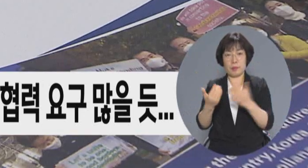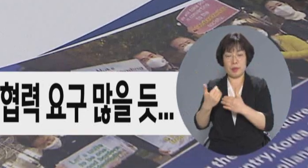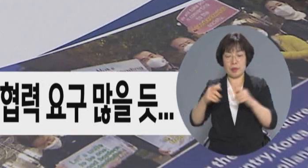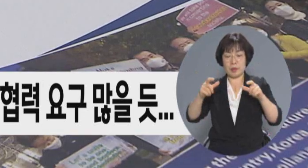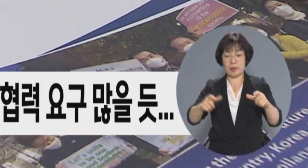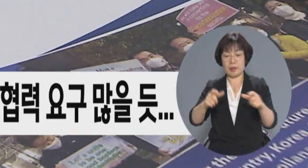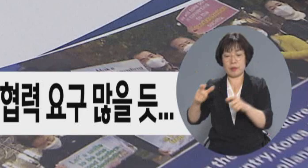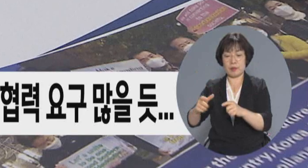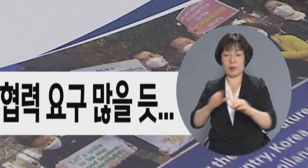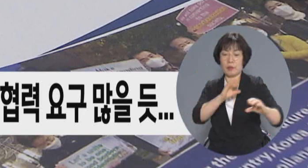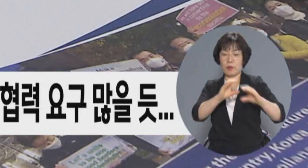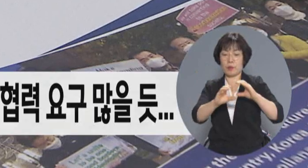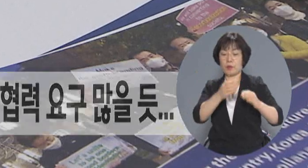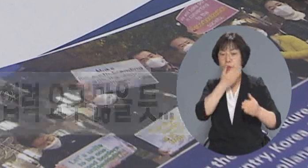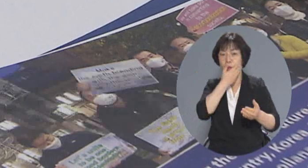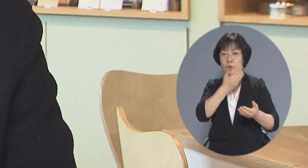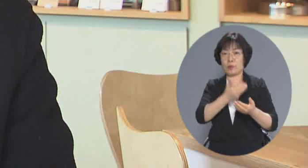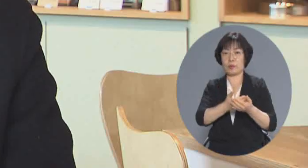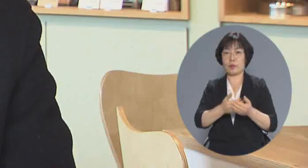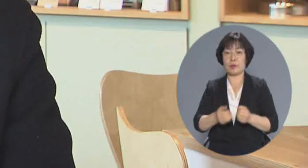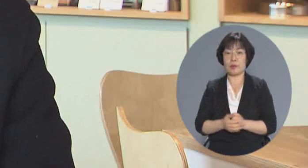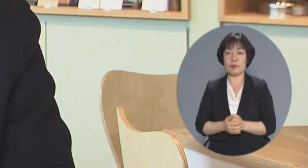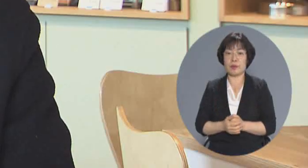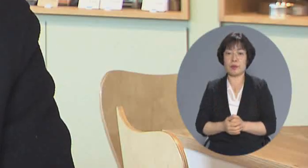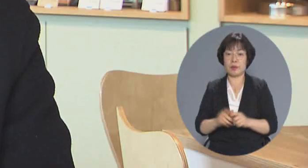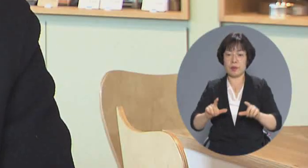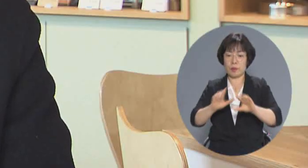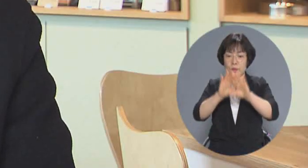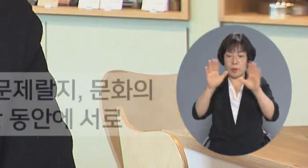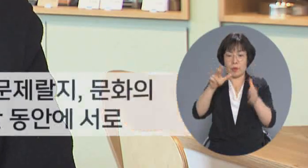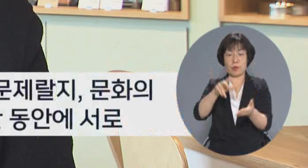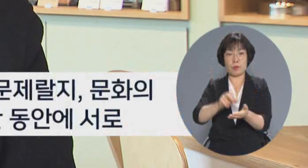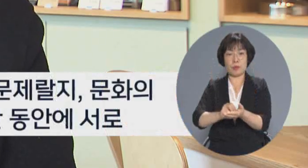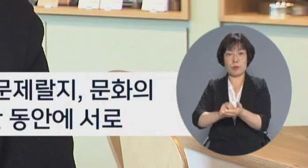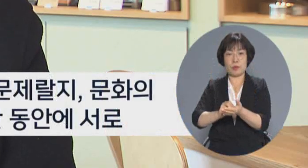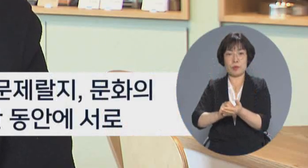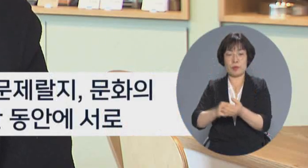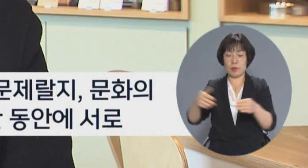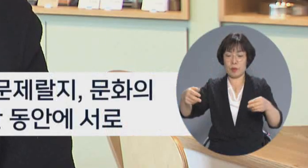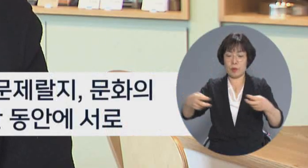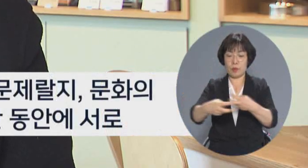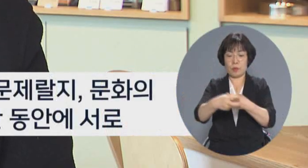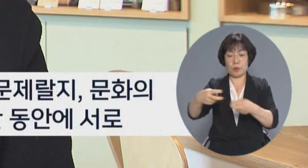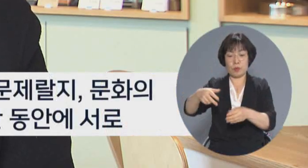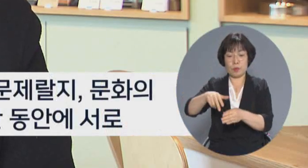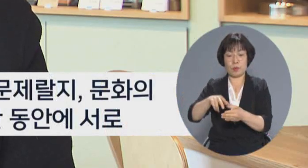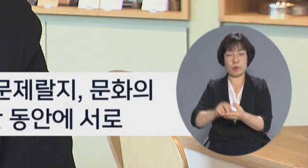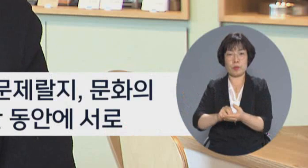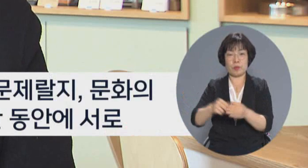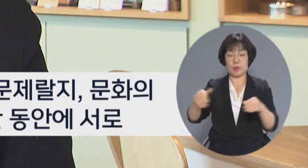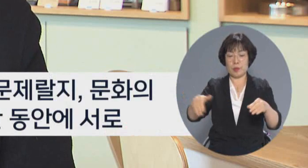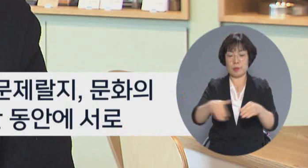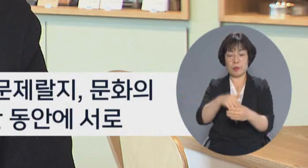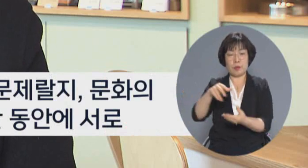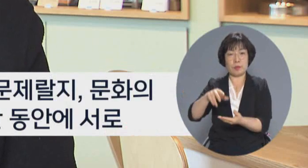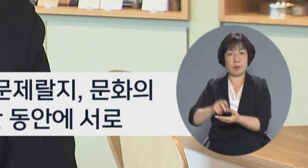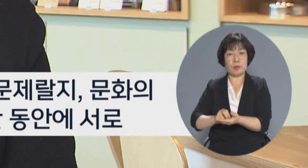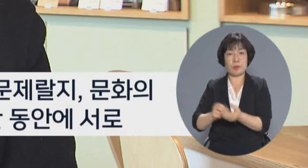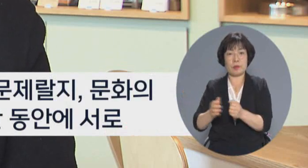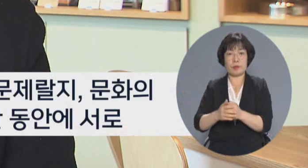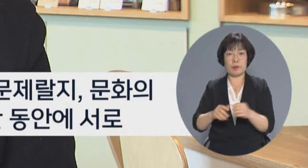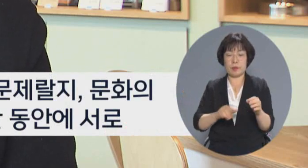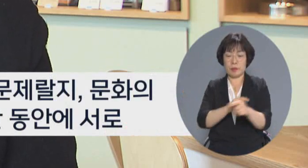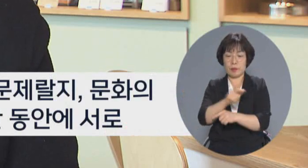소통이 화두로 던져졌습니다. 대기 오염에 대한 문제랄지, 뭐 관련된 교통의 문제랄지, 문화의 문제랄지, 또